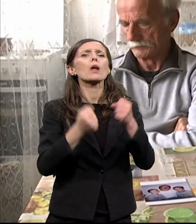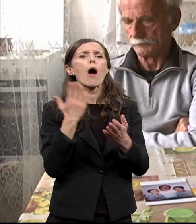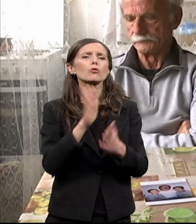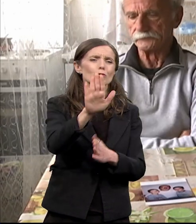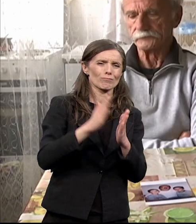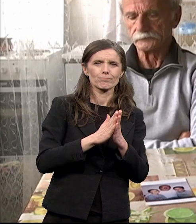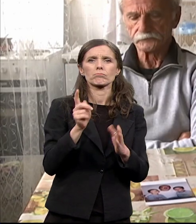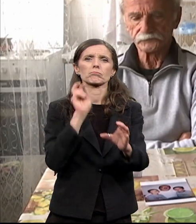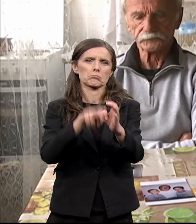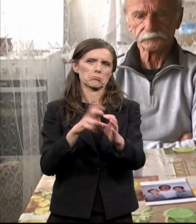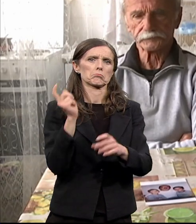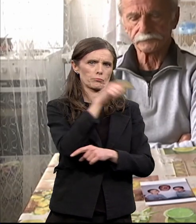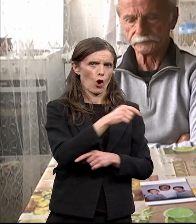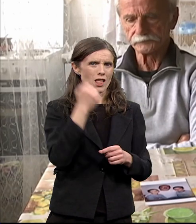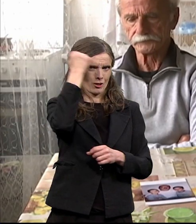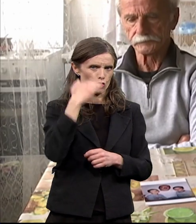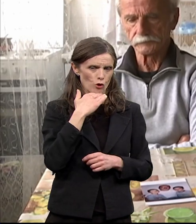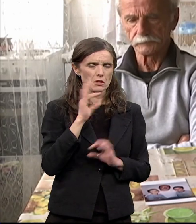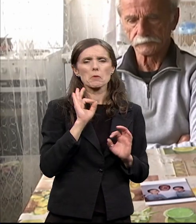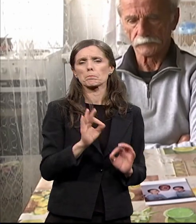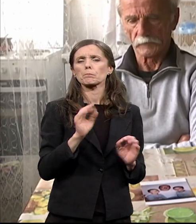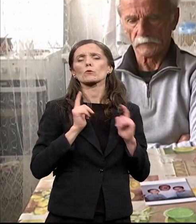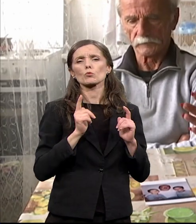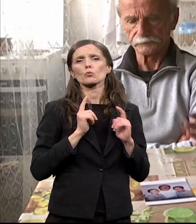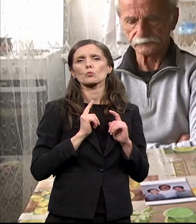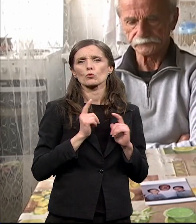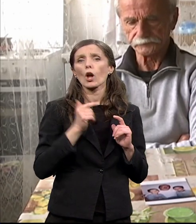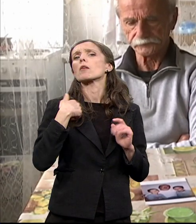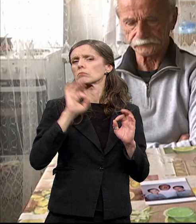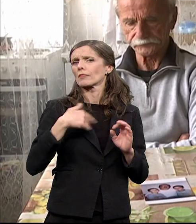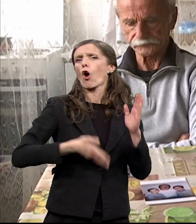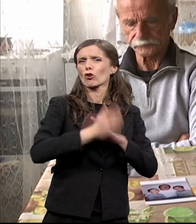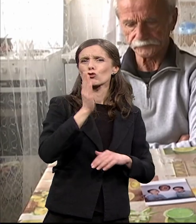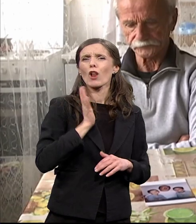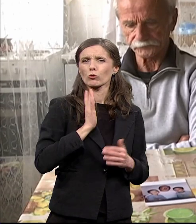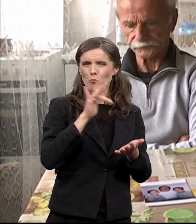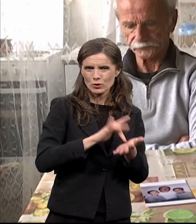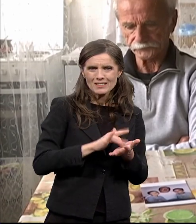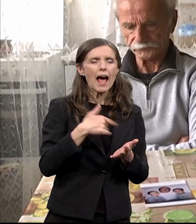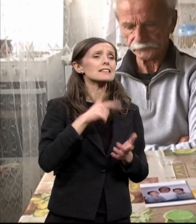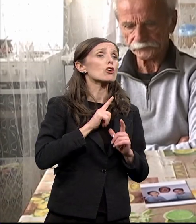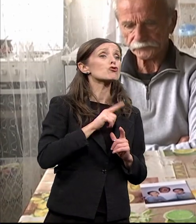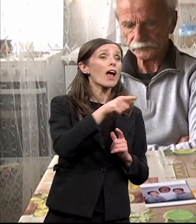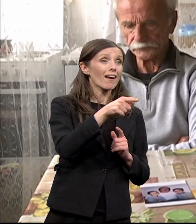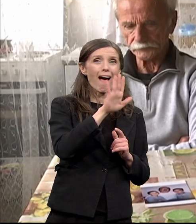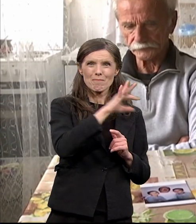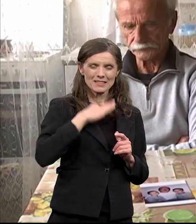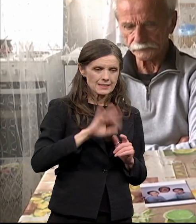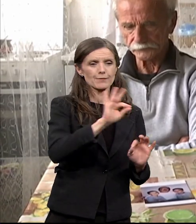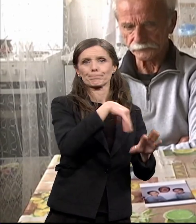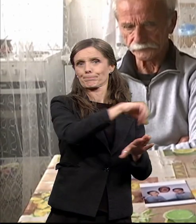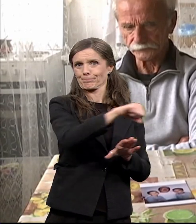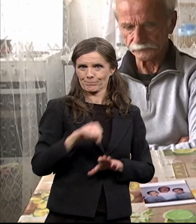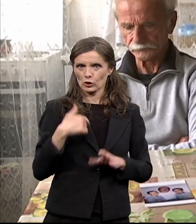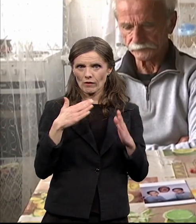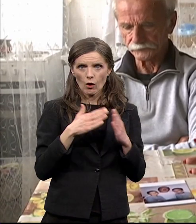kontrola. To se sve dešavalo negde do, ja sam izašla, sačekala sam Matiju, dovela sam ga ovde. On je bio istraumiran, uplašen, zato